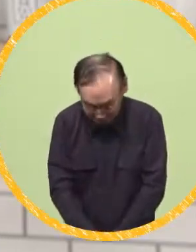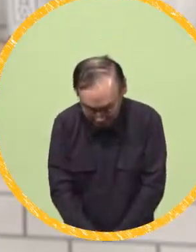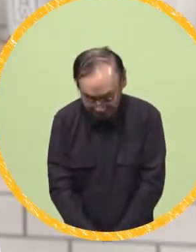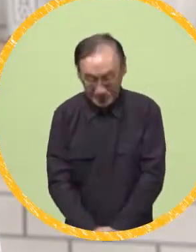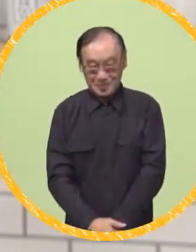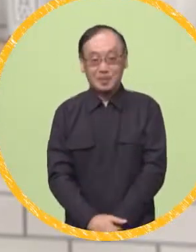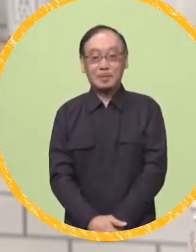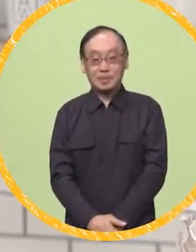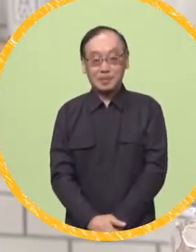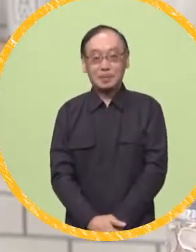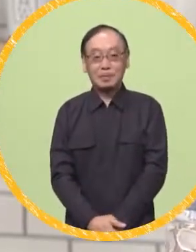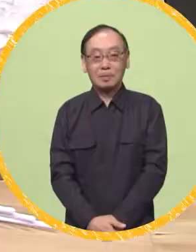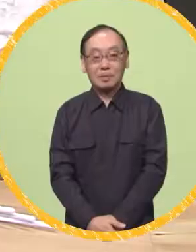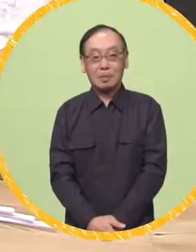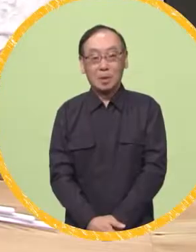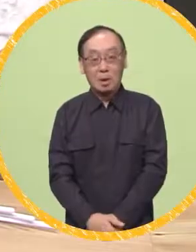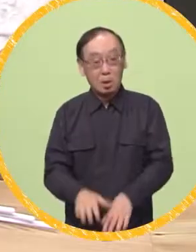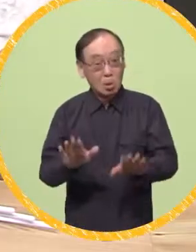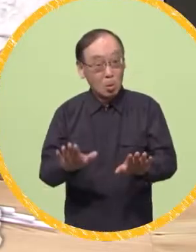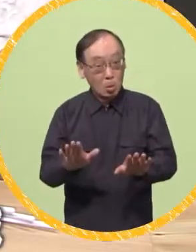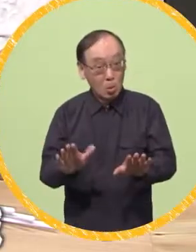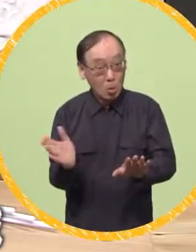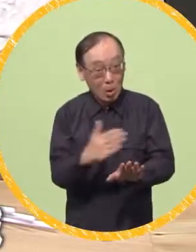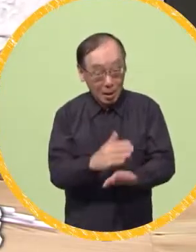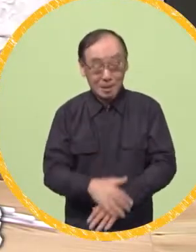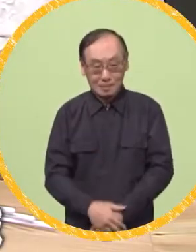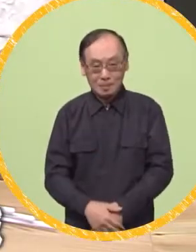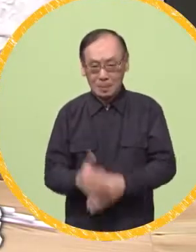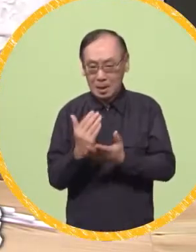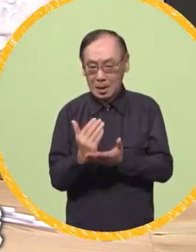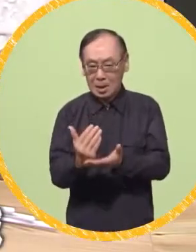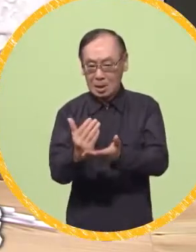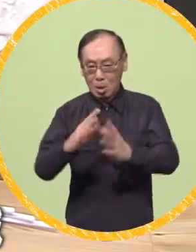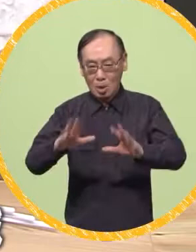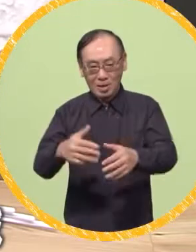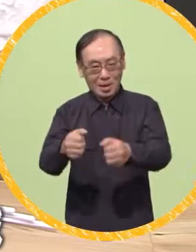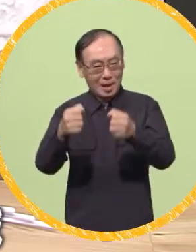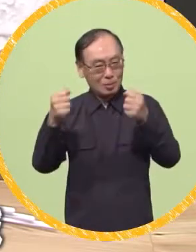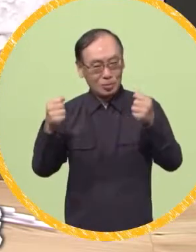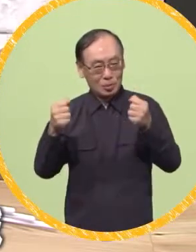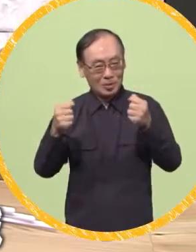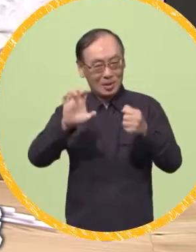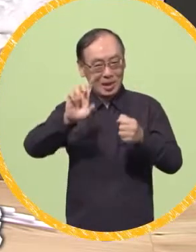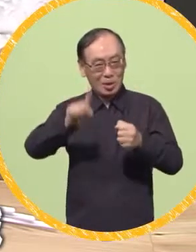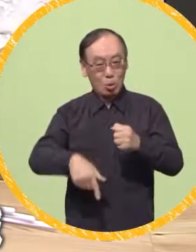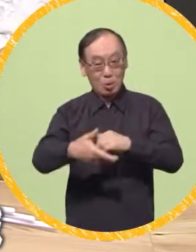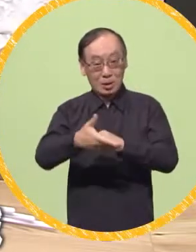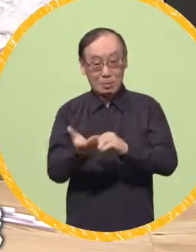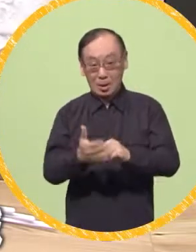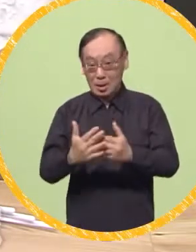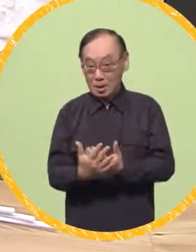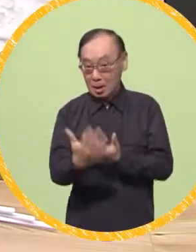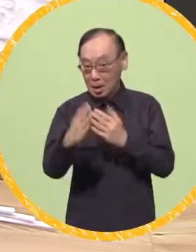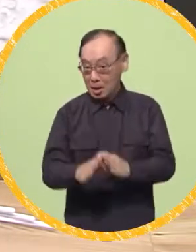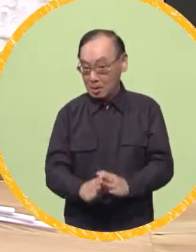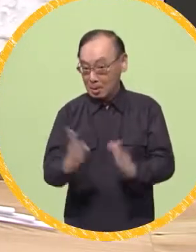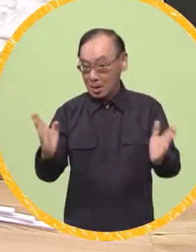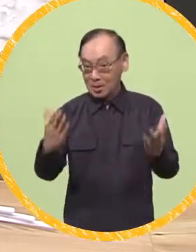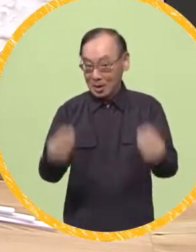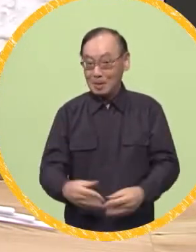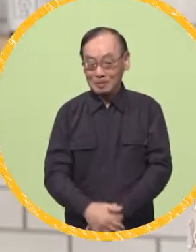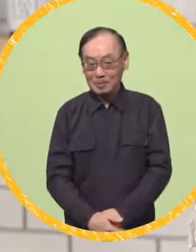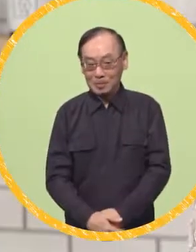まーすいよいよね今日からフェーリングワールドカップシリーズ江ノ島体が2019が始まりました